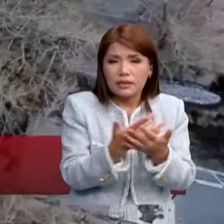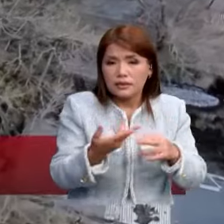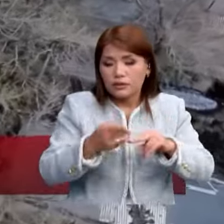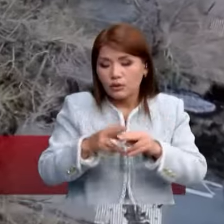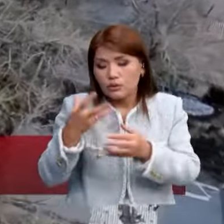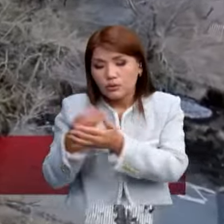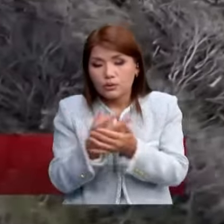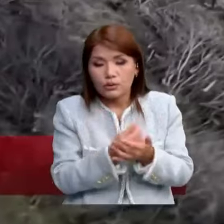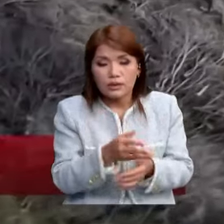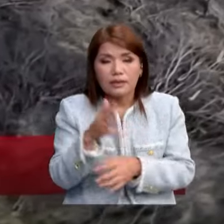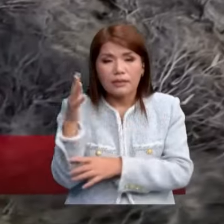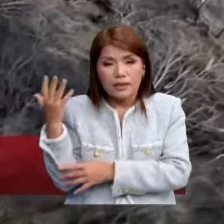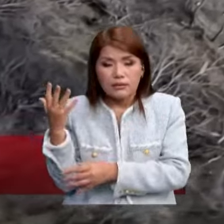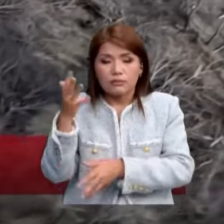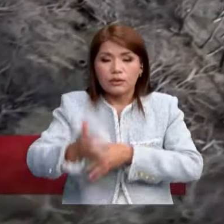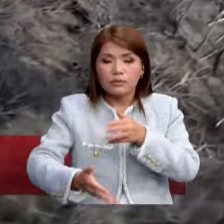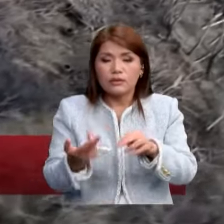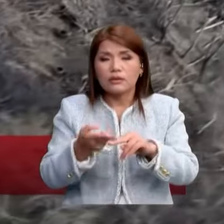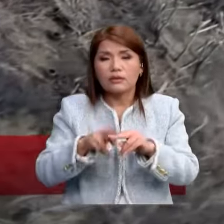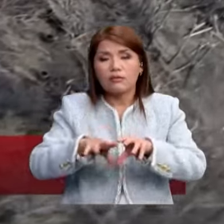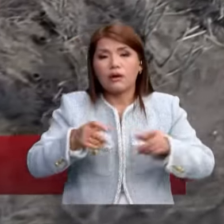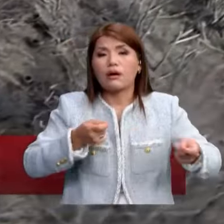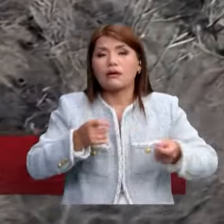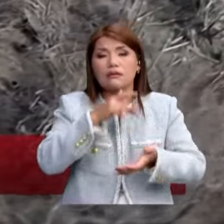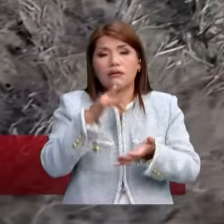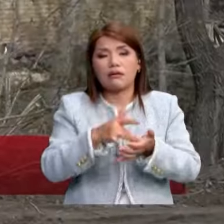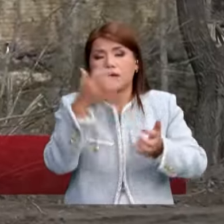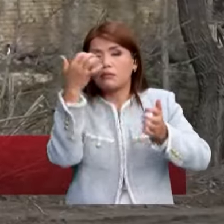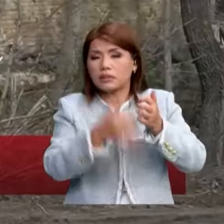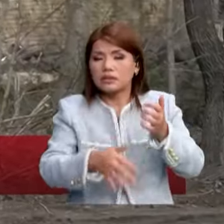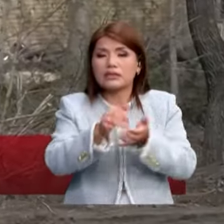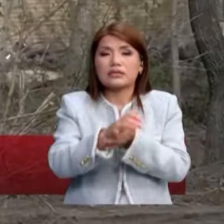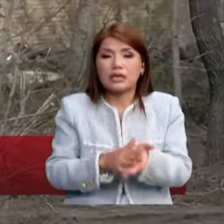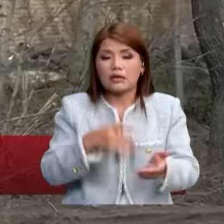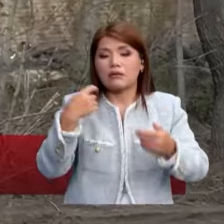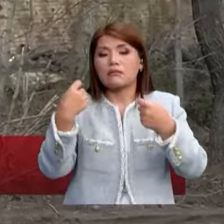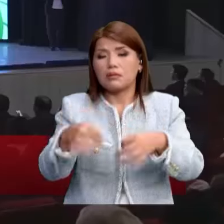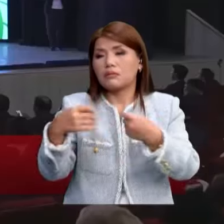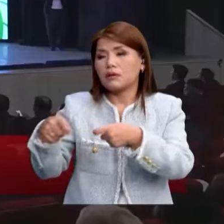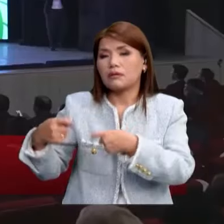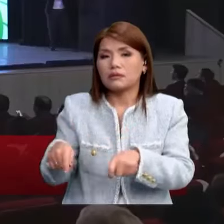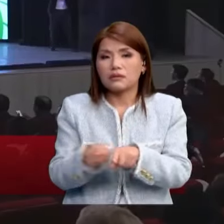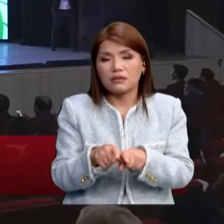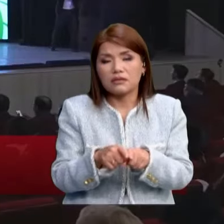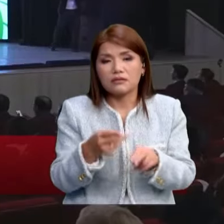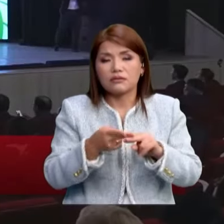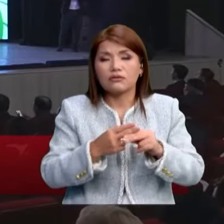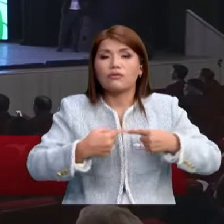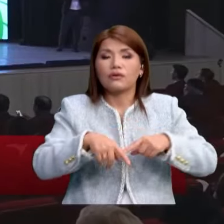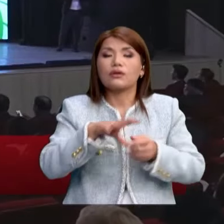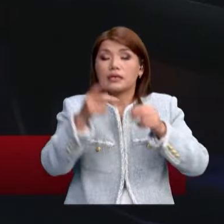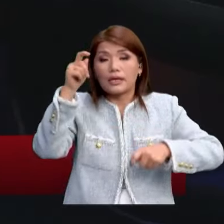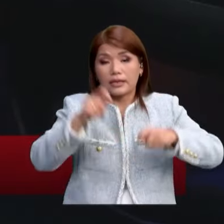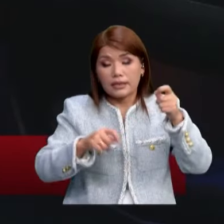остается вырубка зеленых насаждений, на которые власти города без разбора продолжают выдавать разрешения. Организаторы отмечают, по